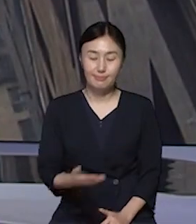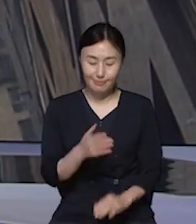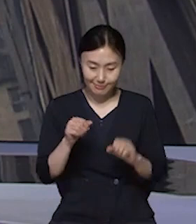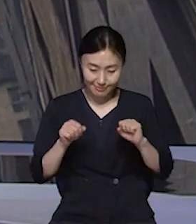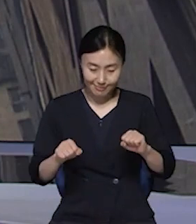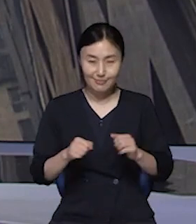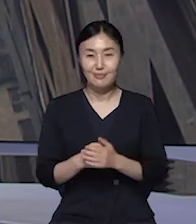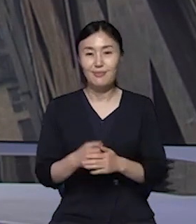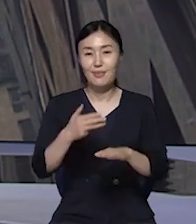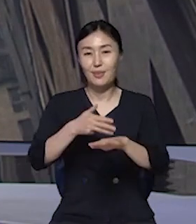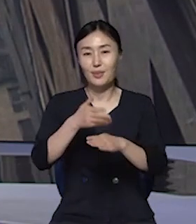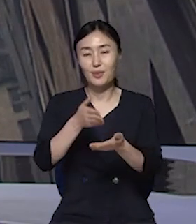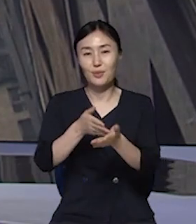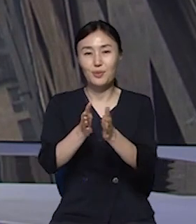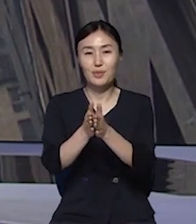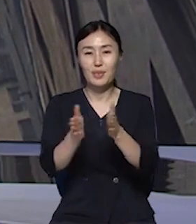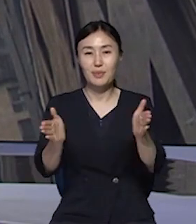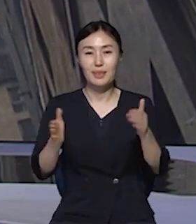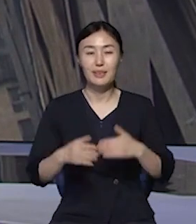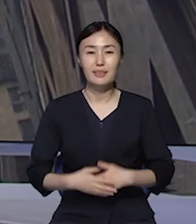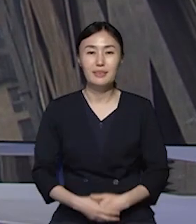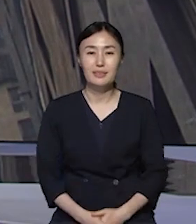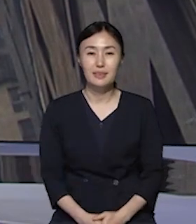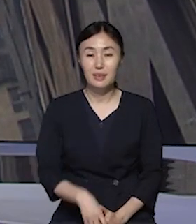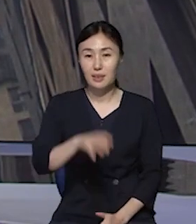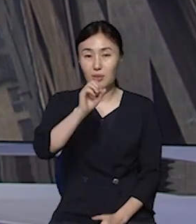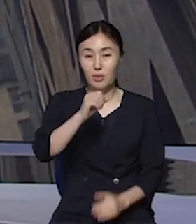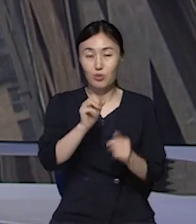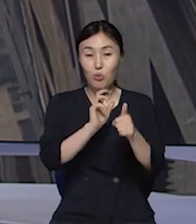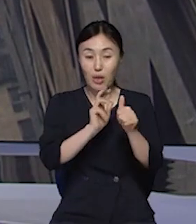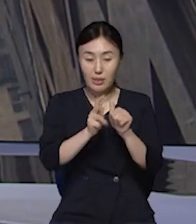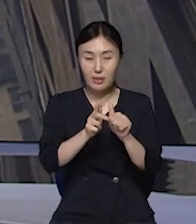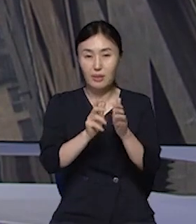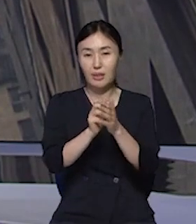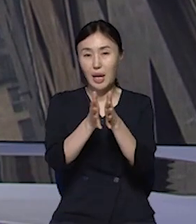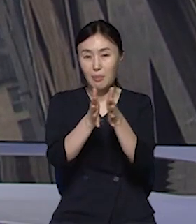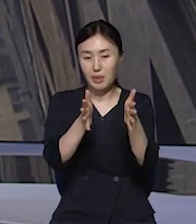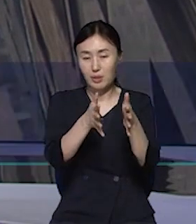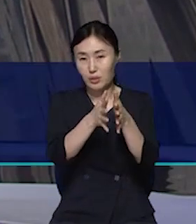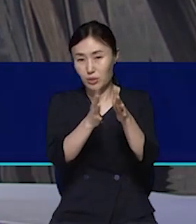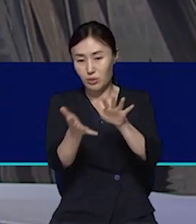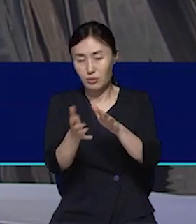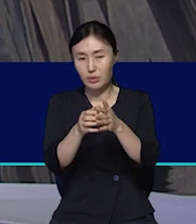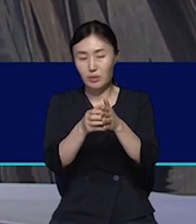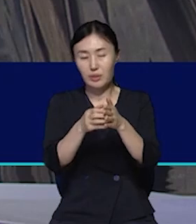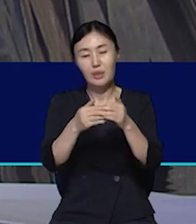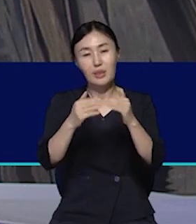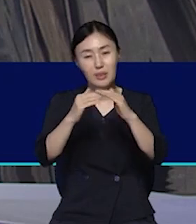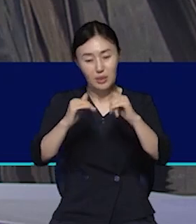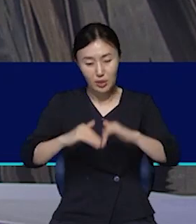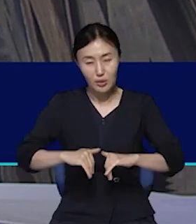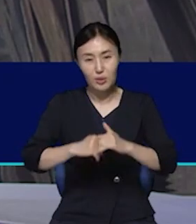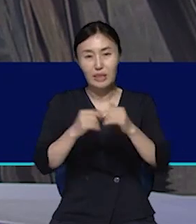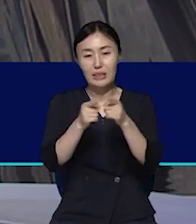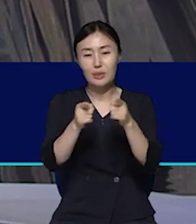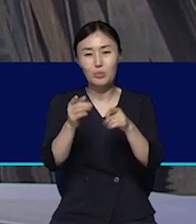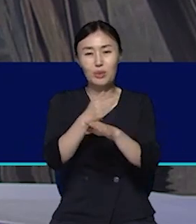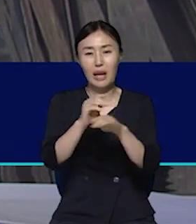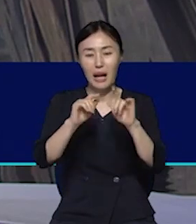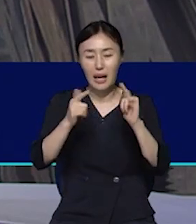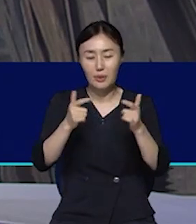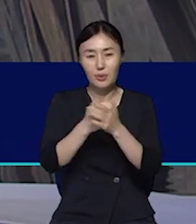여러분 안녕하십니까? KBC 8시 뉴스입니다. 광주 화정아이파크 철거가 1층부터가 아닌 주거층부터 이뤄진다는 사실이